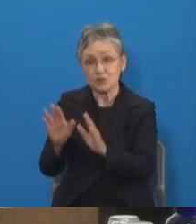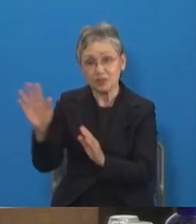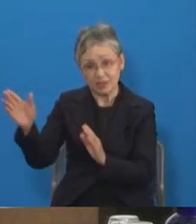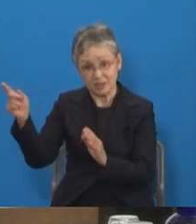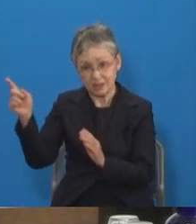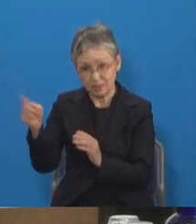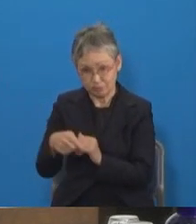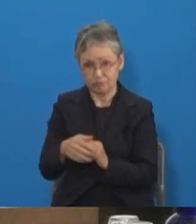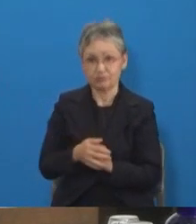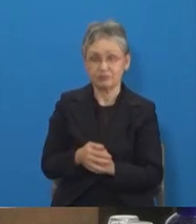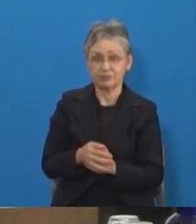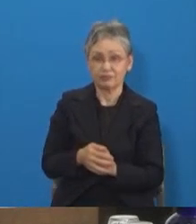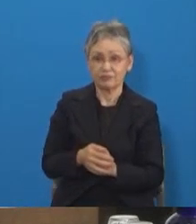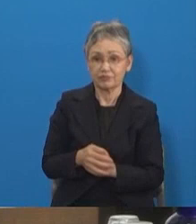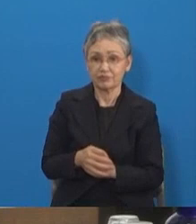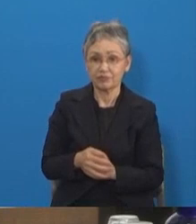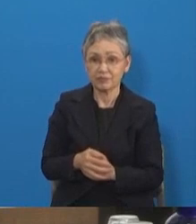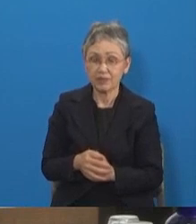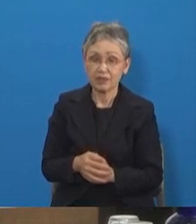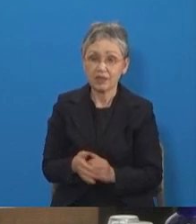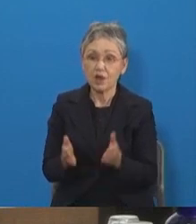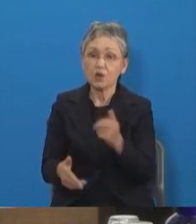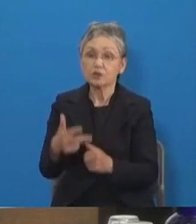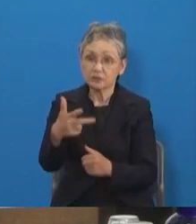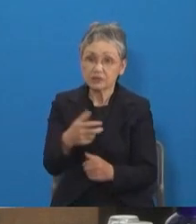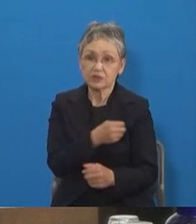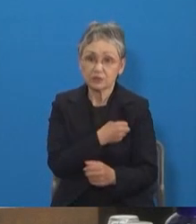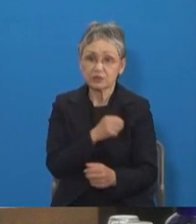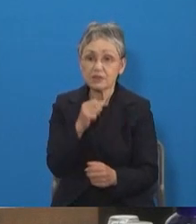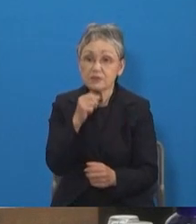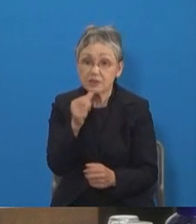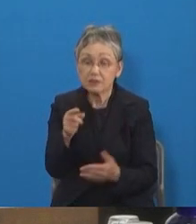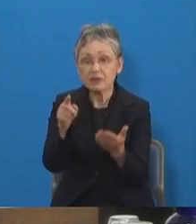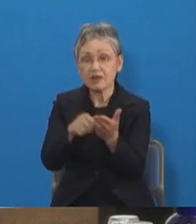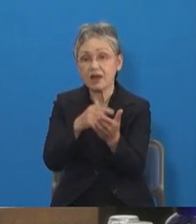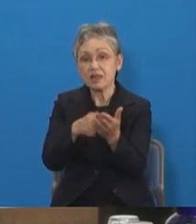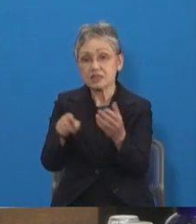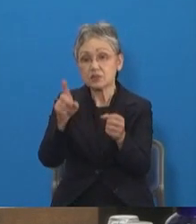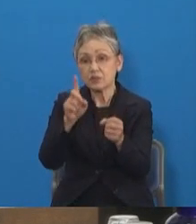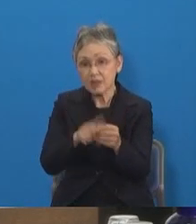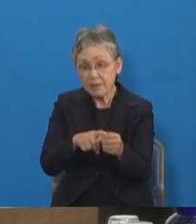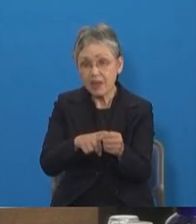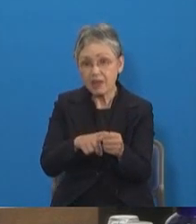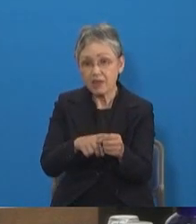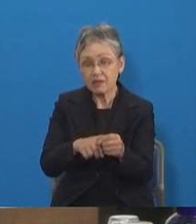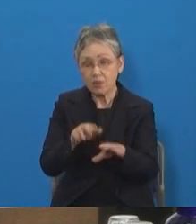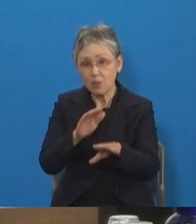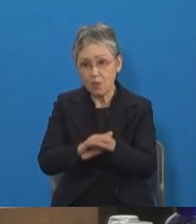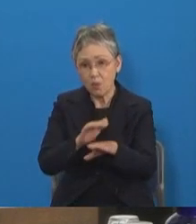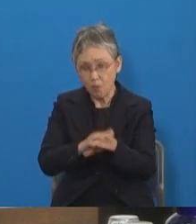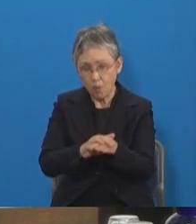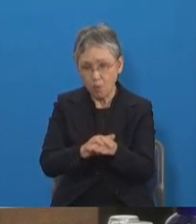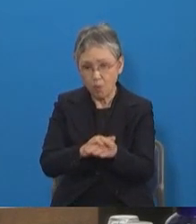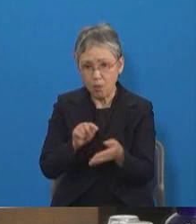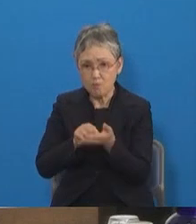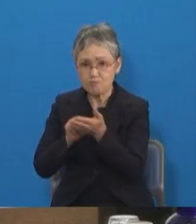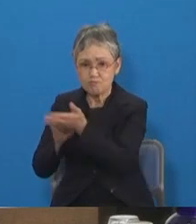対して保育士の職員不足を解消するための抜本的な処遇改善を強く求めるととも